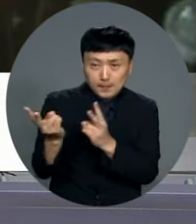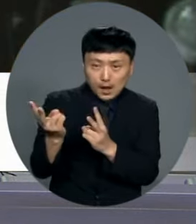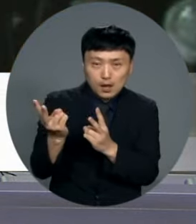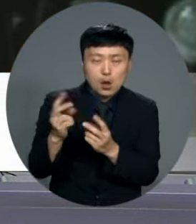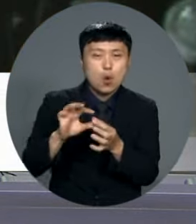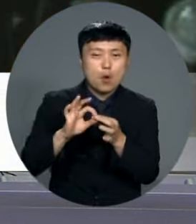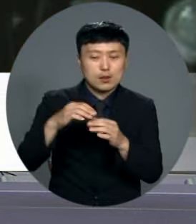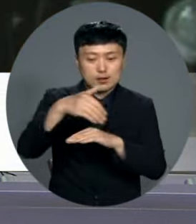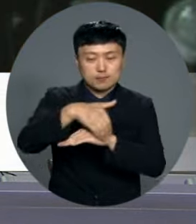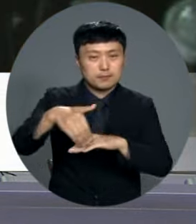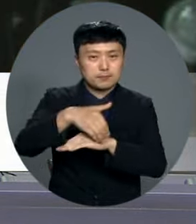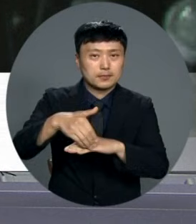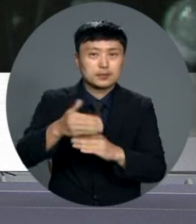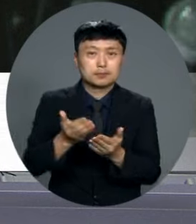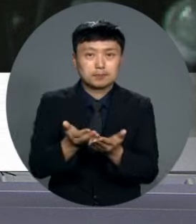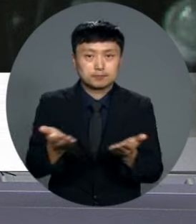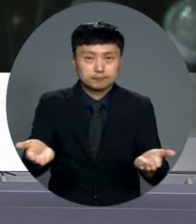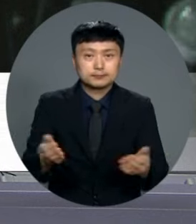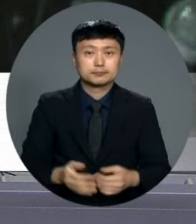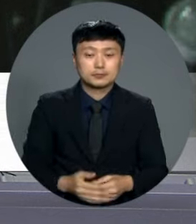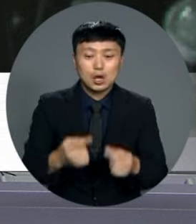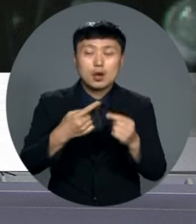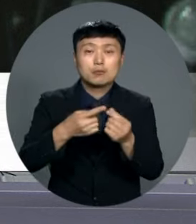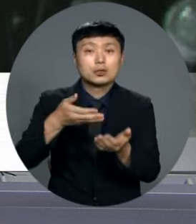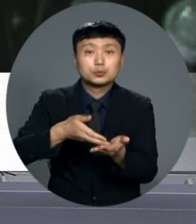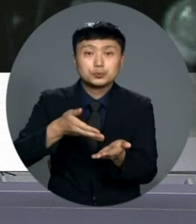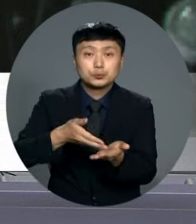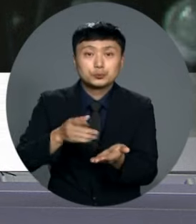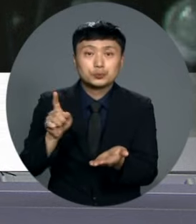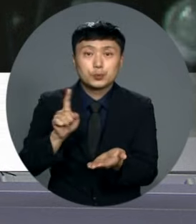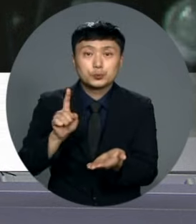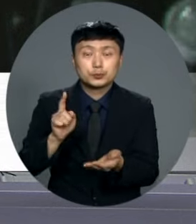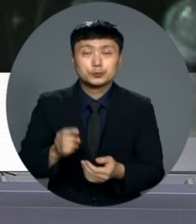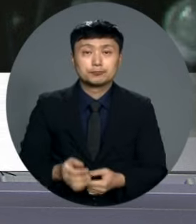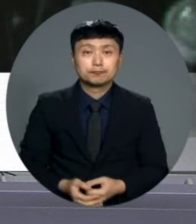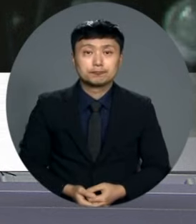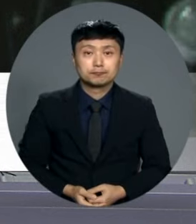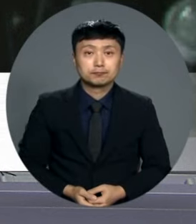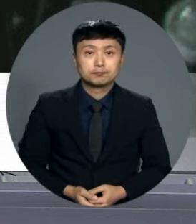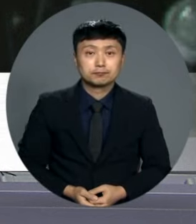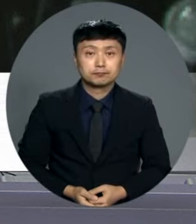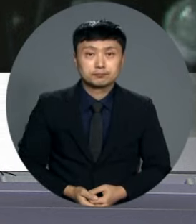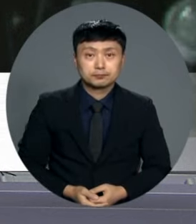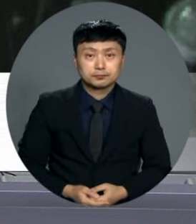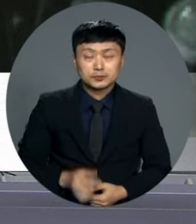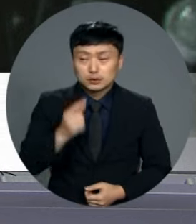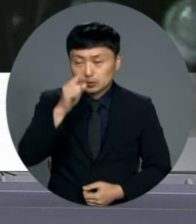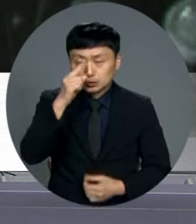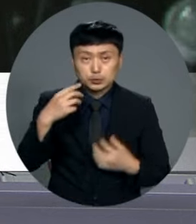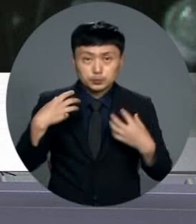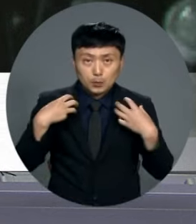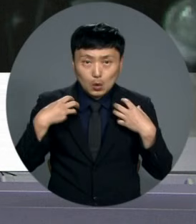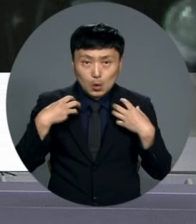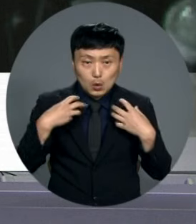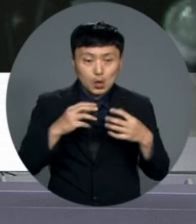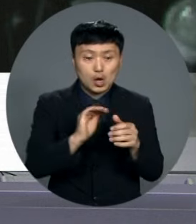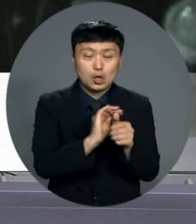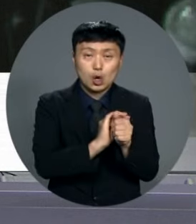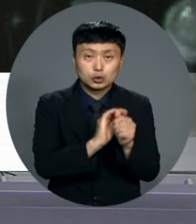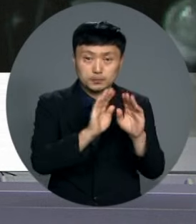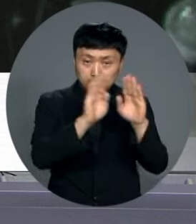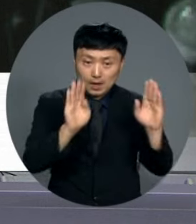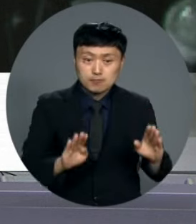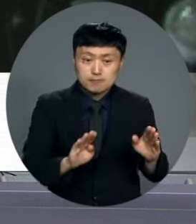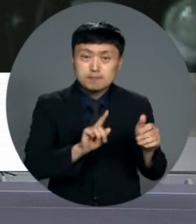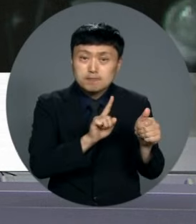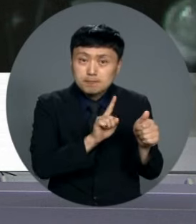뉴스를 마련했습니다 오늘은 그중 첫 번째 소식을 전해 드리는데요 조선 총독 부사나 경주 박물관 관장을 지낸